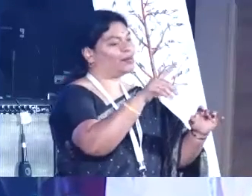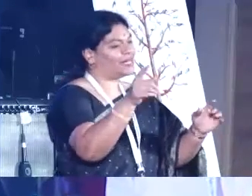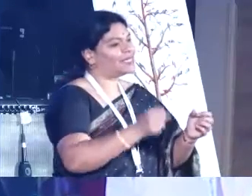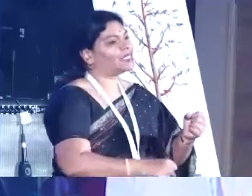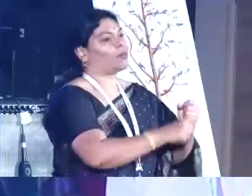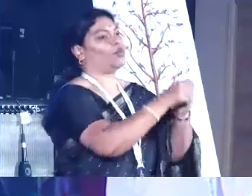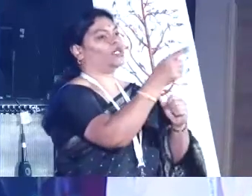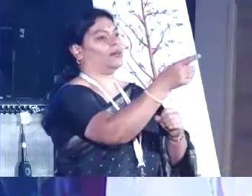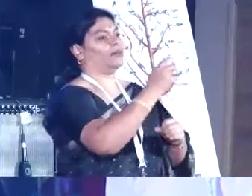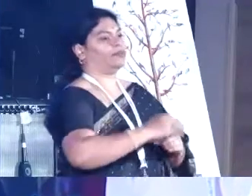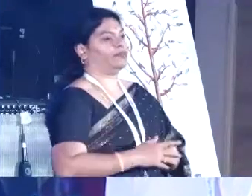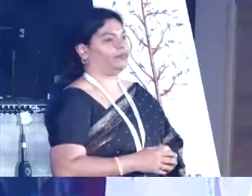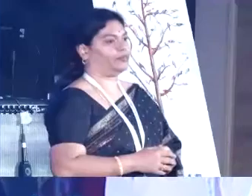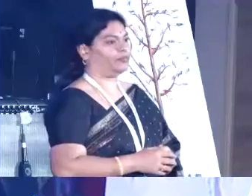करें,